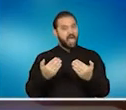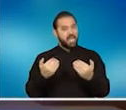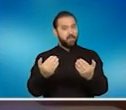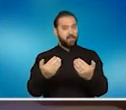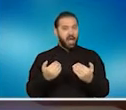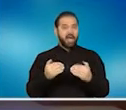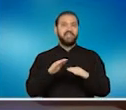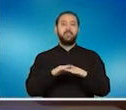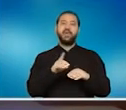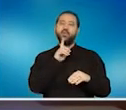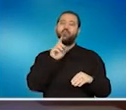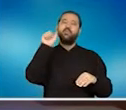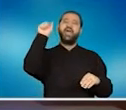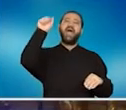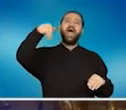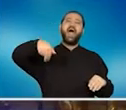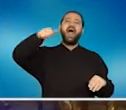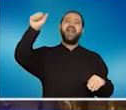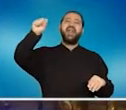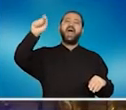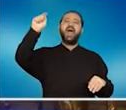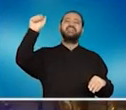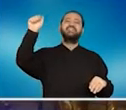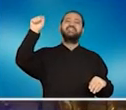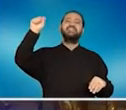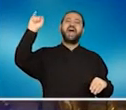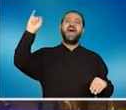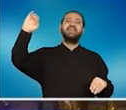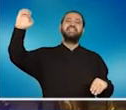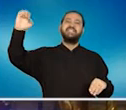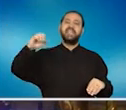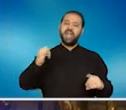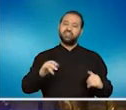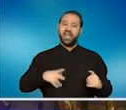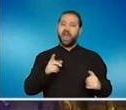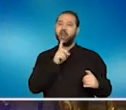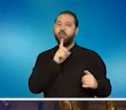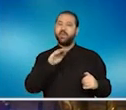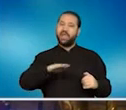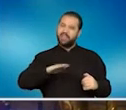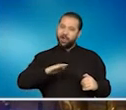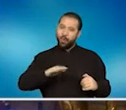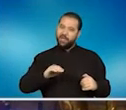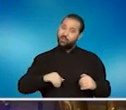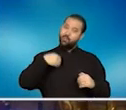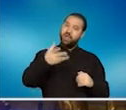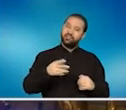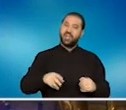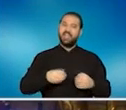pe Anastasie la slujirea aceasta devenind Andrei